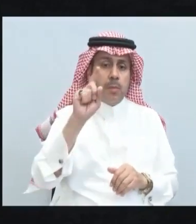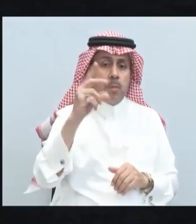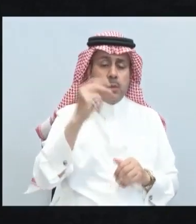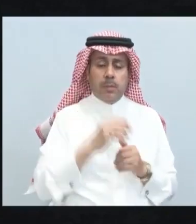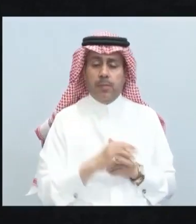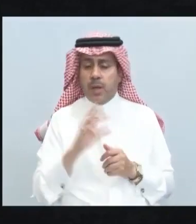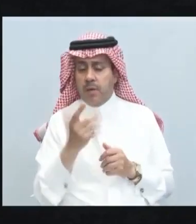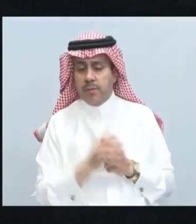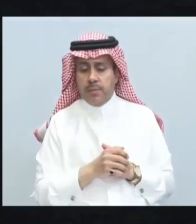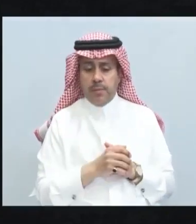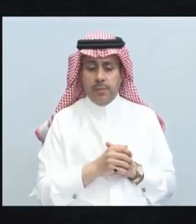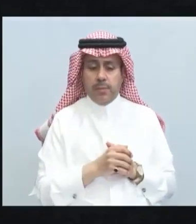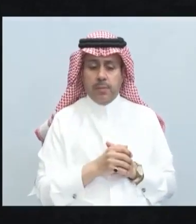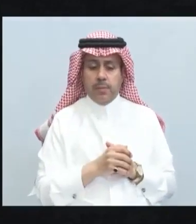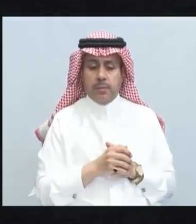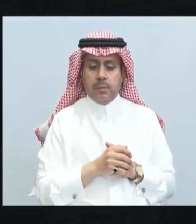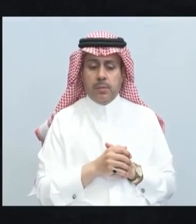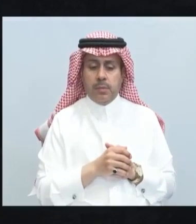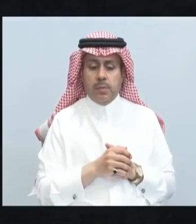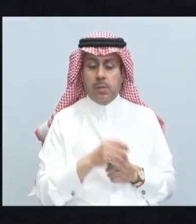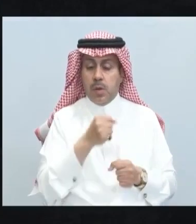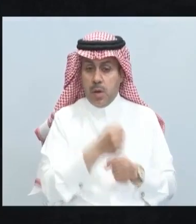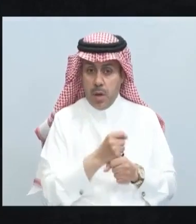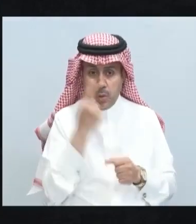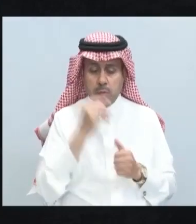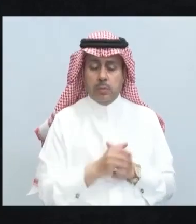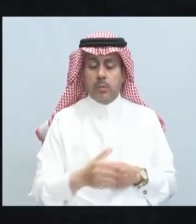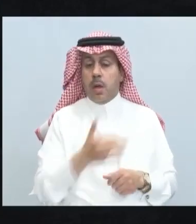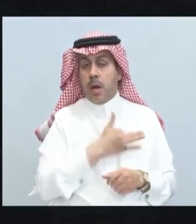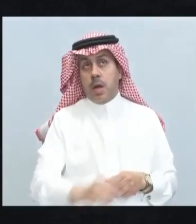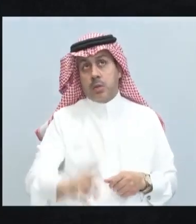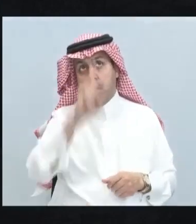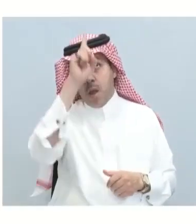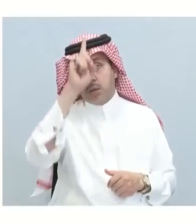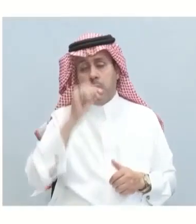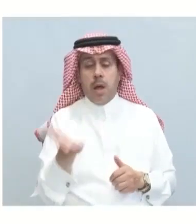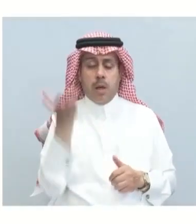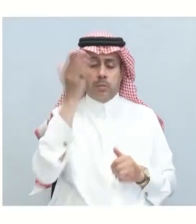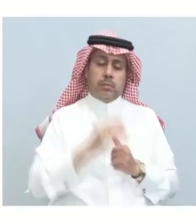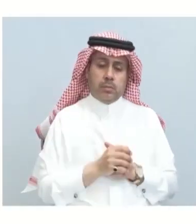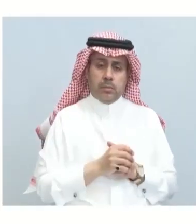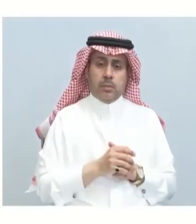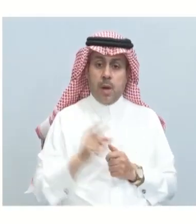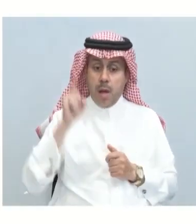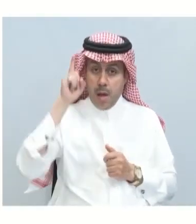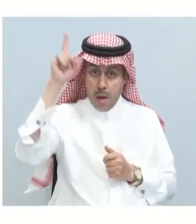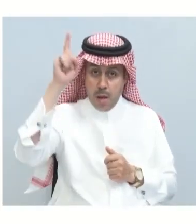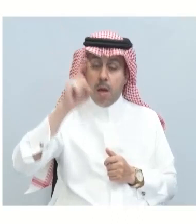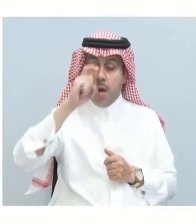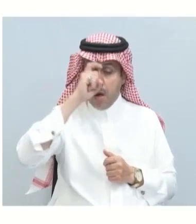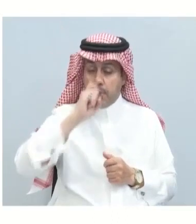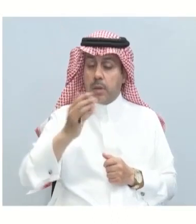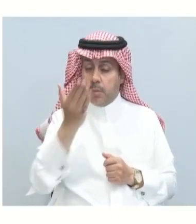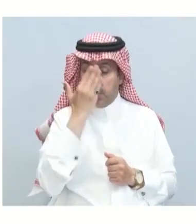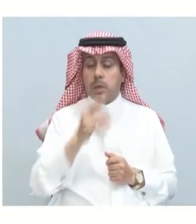ناتي الى بيانه في هذه القواعد القاعده الاولى الاخلاص لله تعالى فالله جل وعلا امر عباده